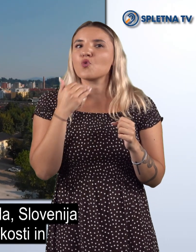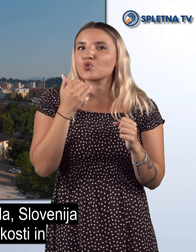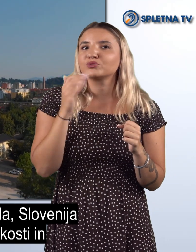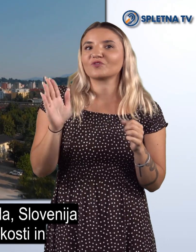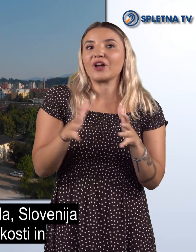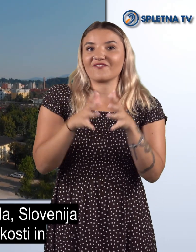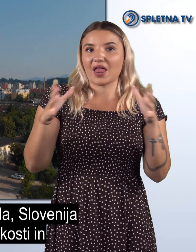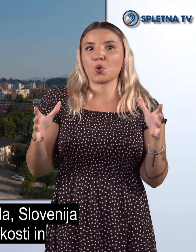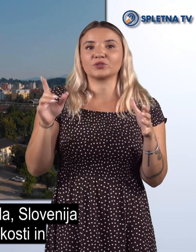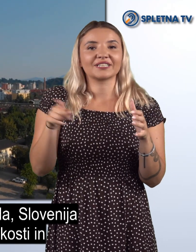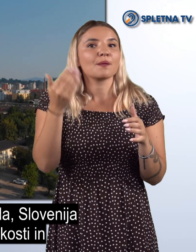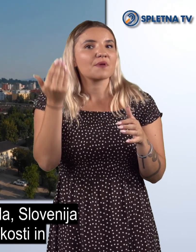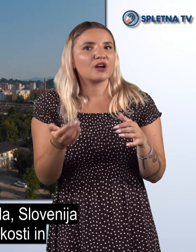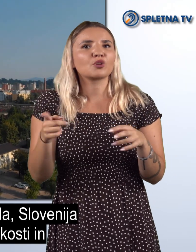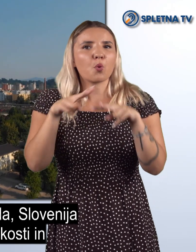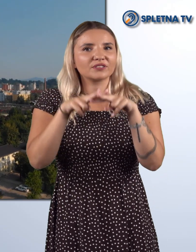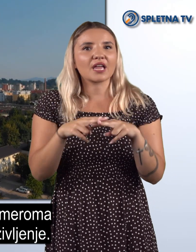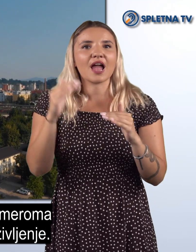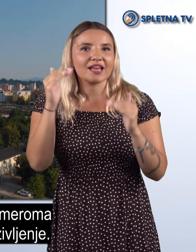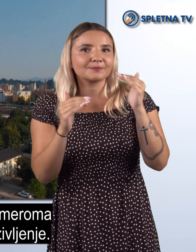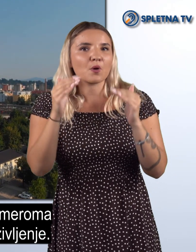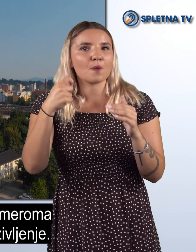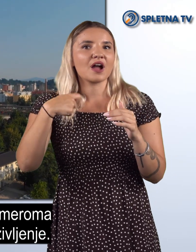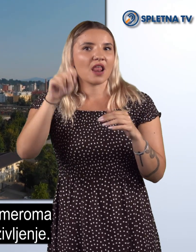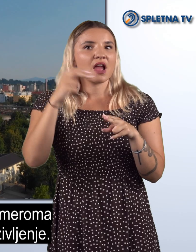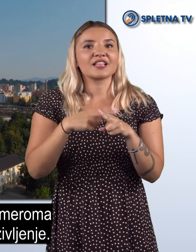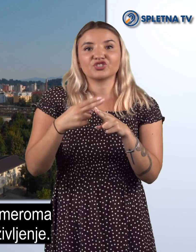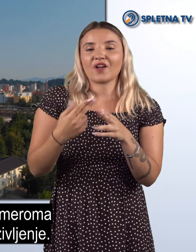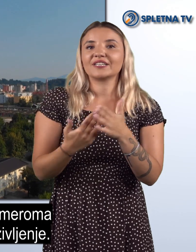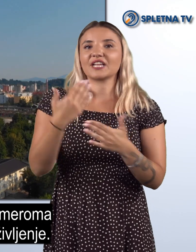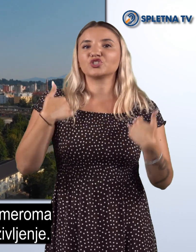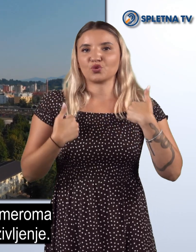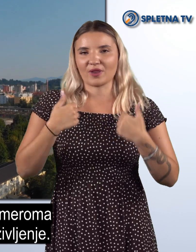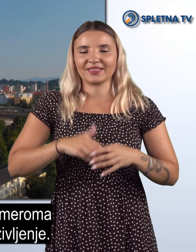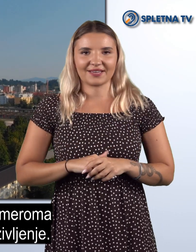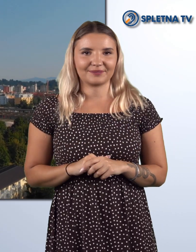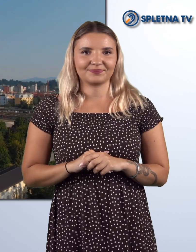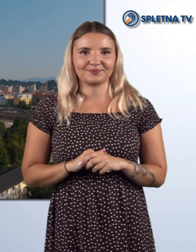plačam ostaja razmeroma draga država za življenje.